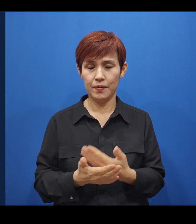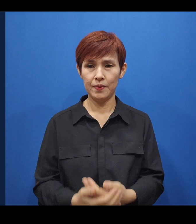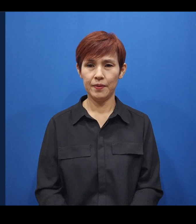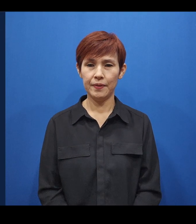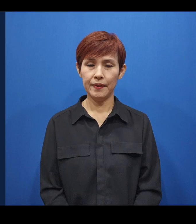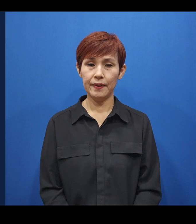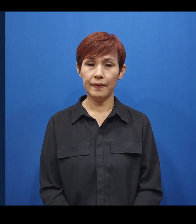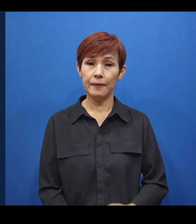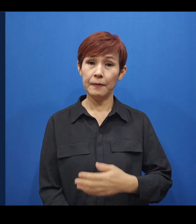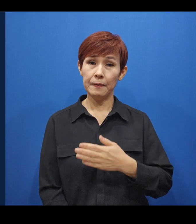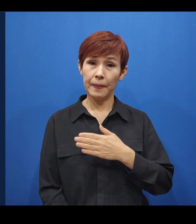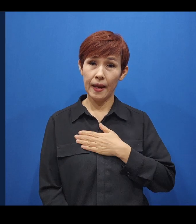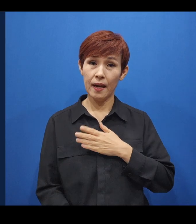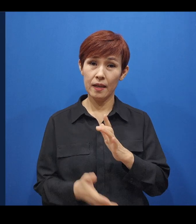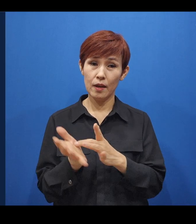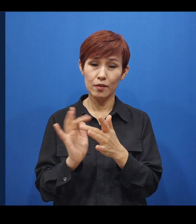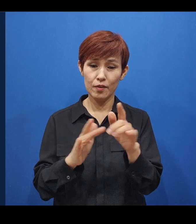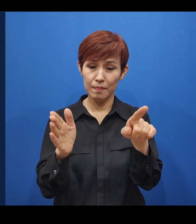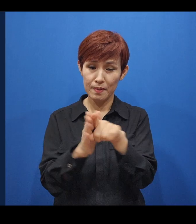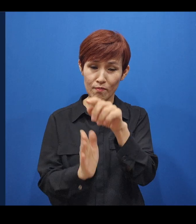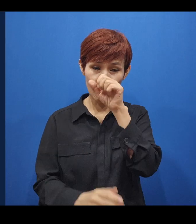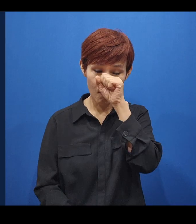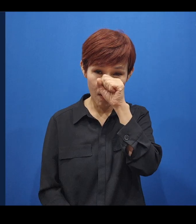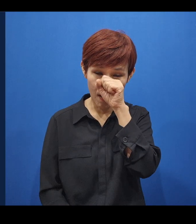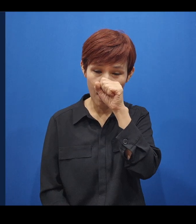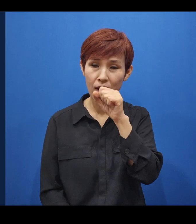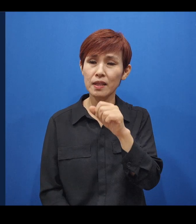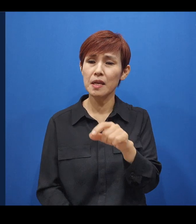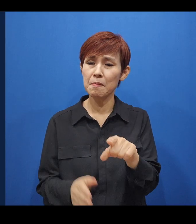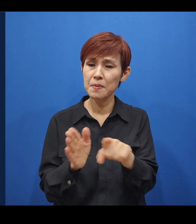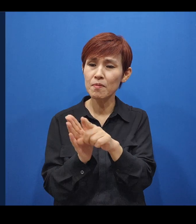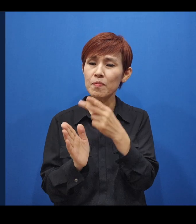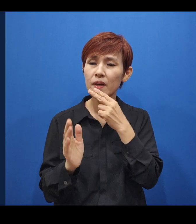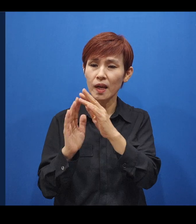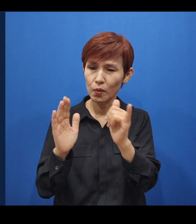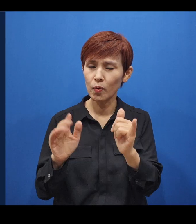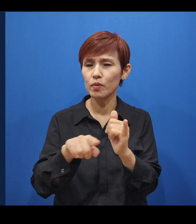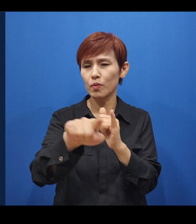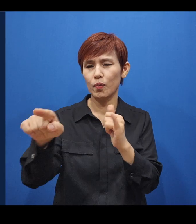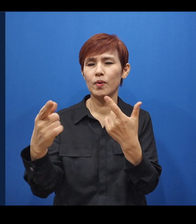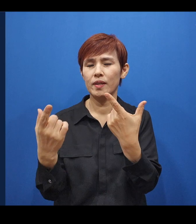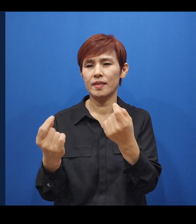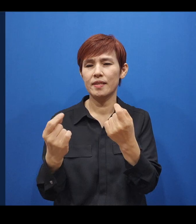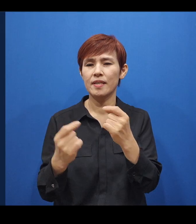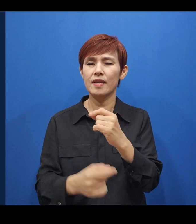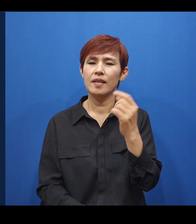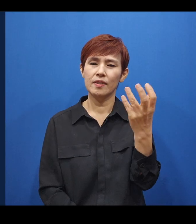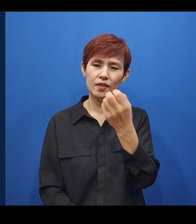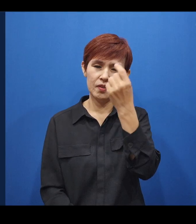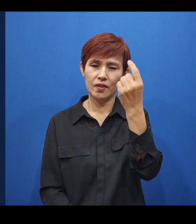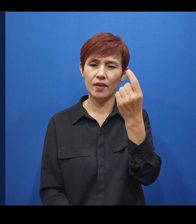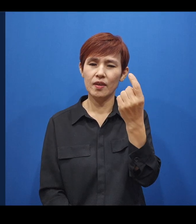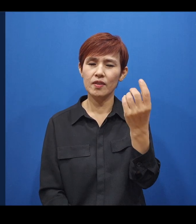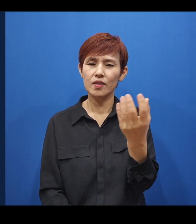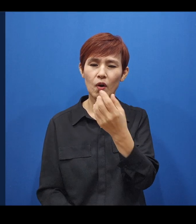제가 예수님 믿어보니 이렇게 좋은데 믿지 않는 가족들도 성탄의 기쁨을 누리게 하옵소서.